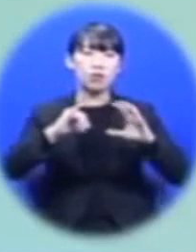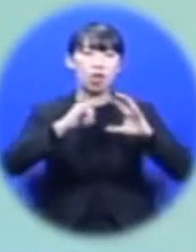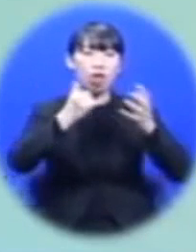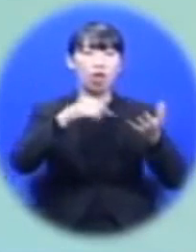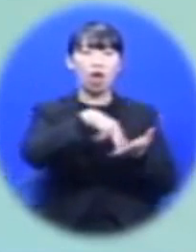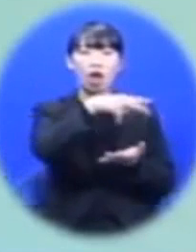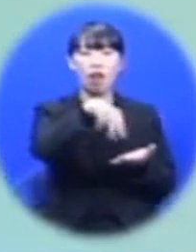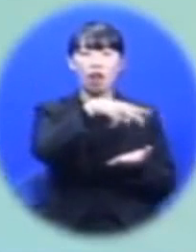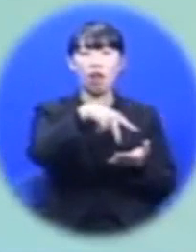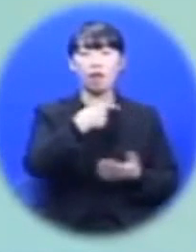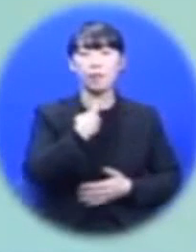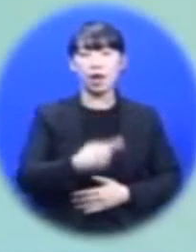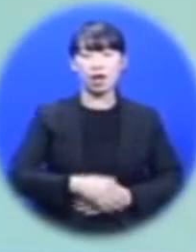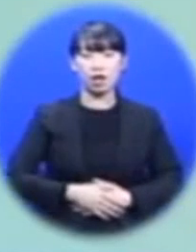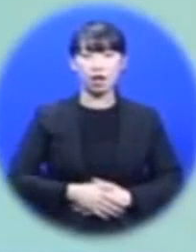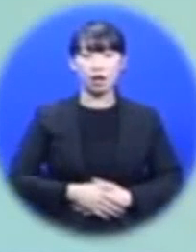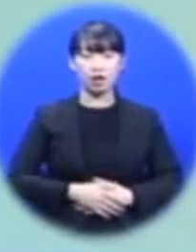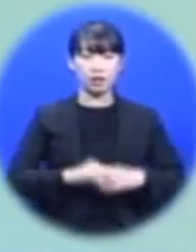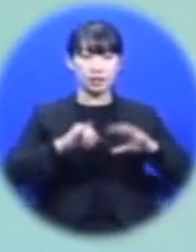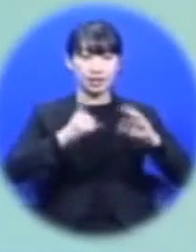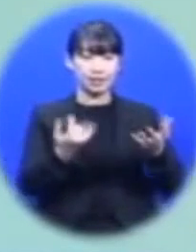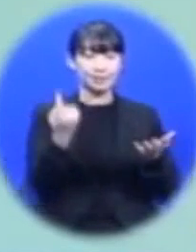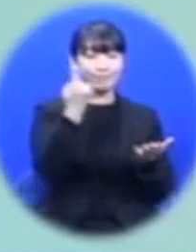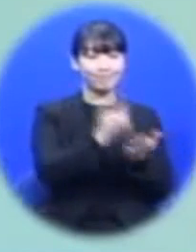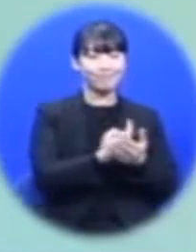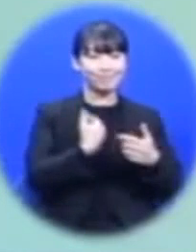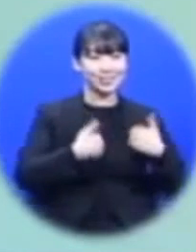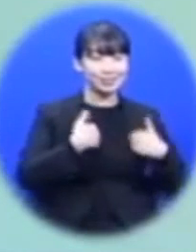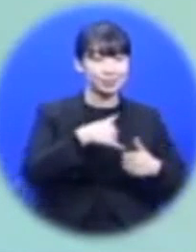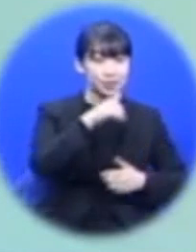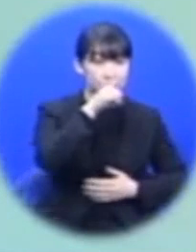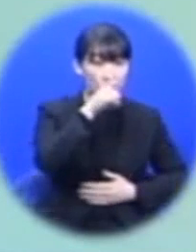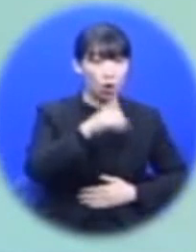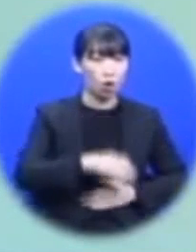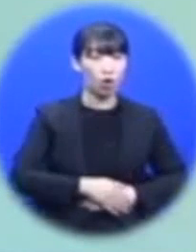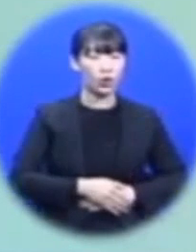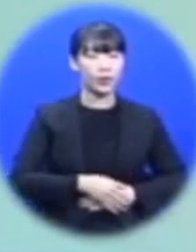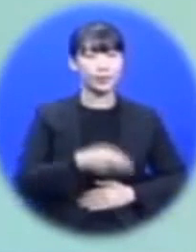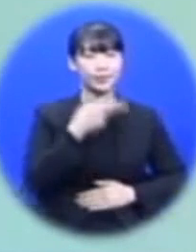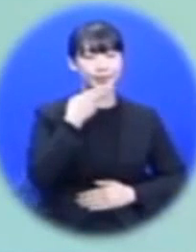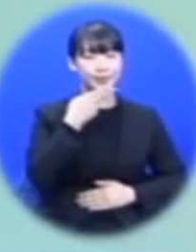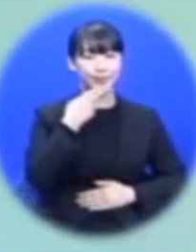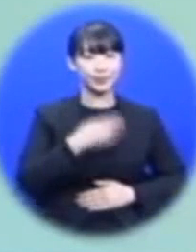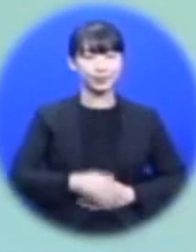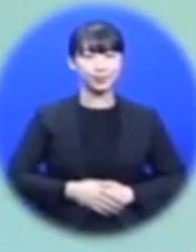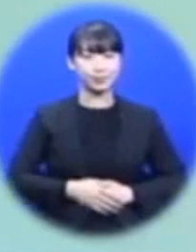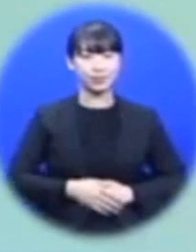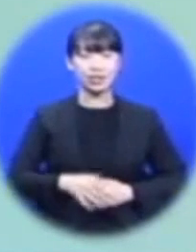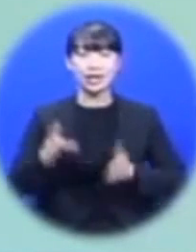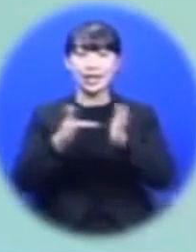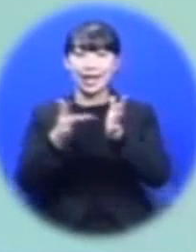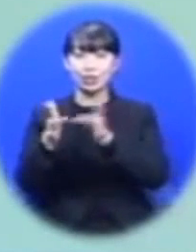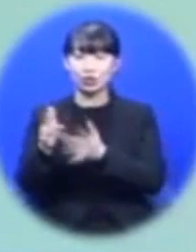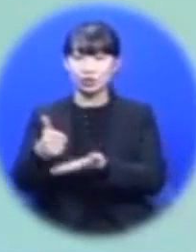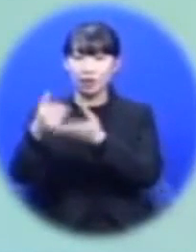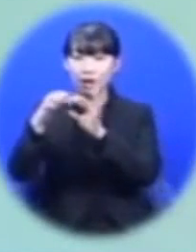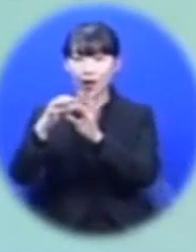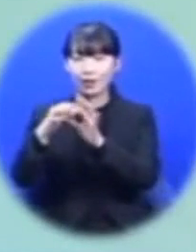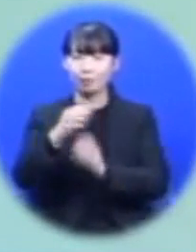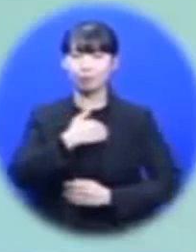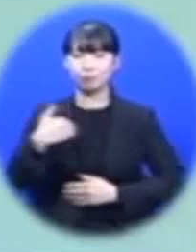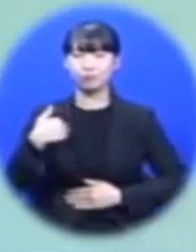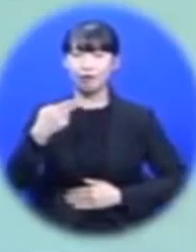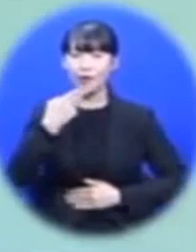기쁨을 얻어보려고 해보세요 진정한 생명의 풍성함이 없 람이 무슨 세상에서 위로가